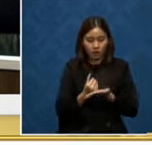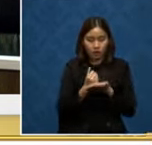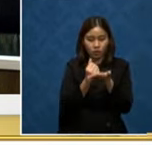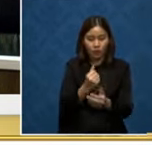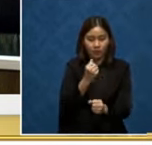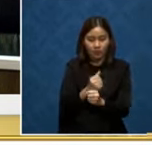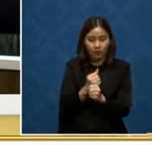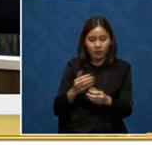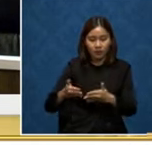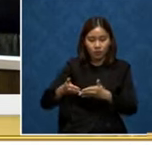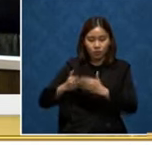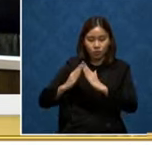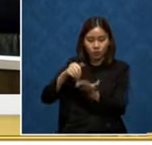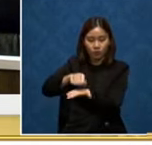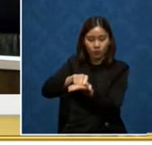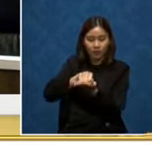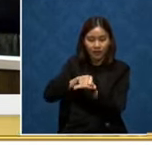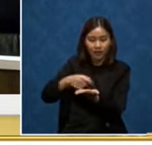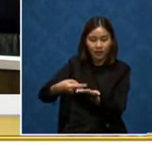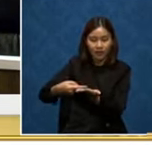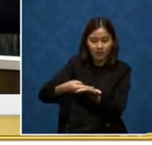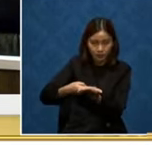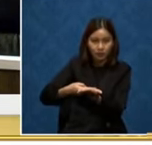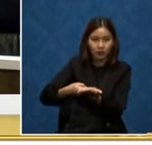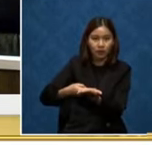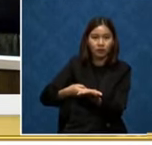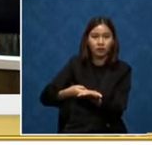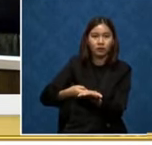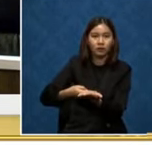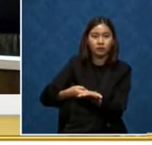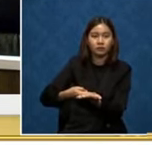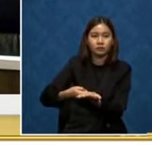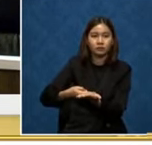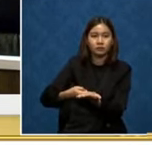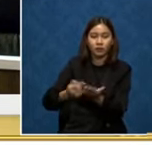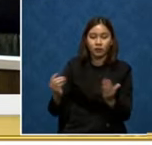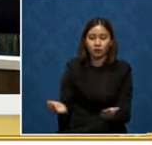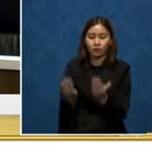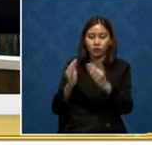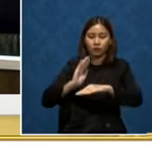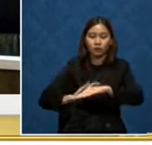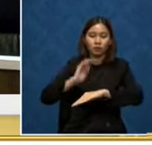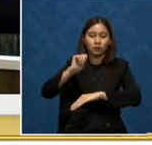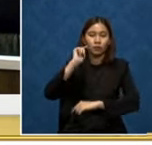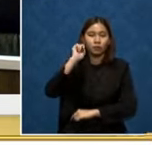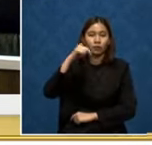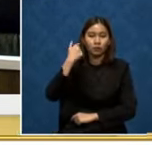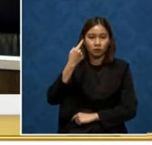ำเินการจัดตั้งศูยบริการให้กำปรกษาเสรมพลังสตรี